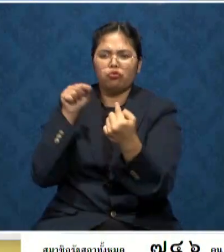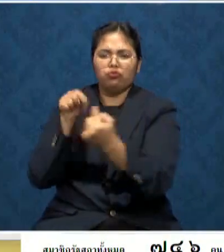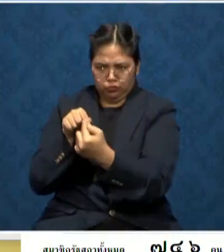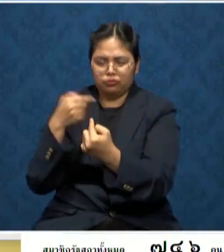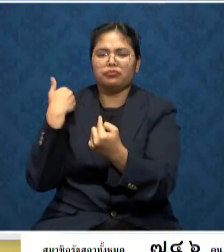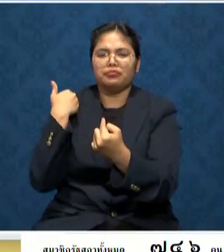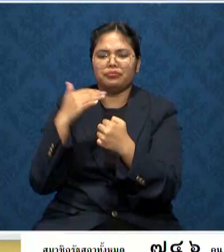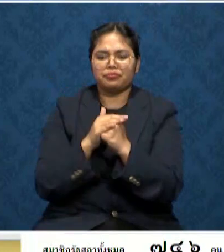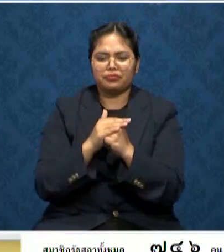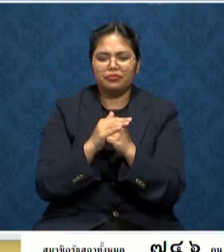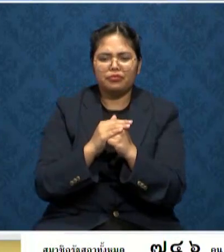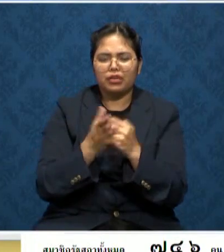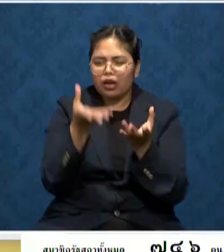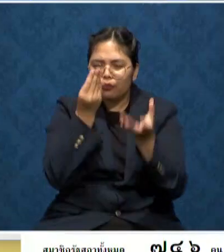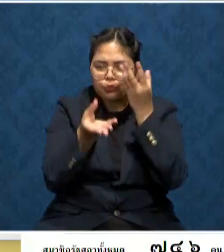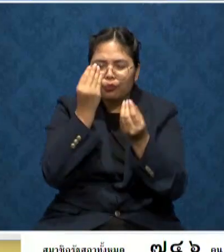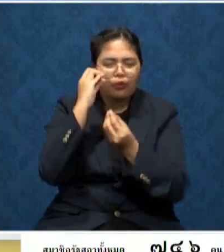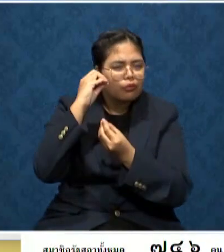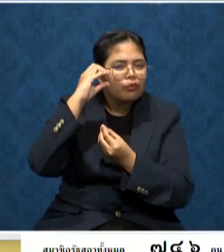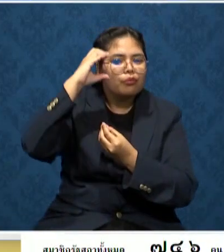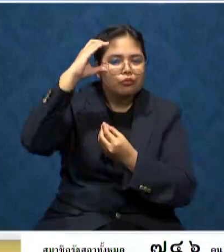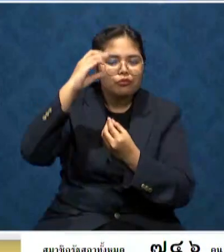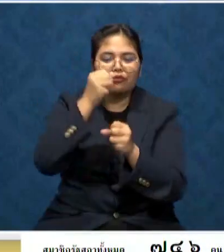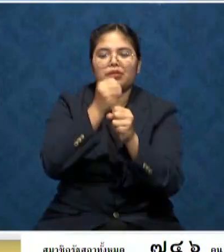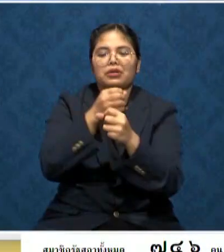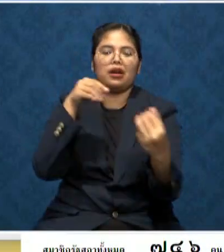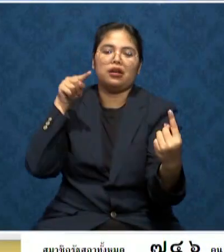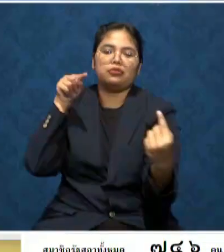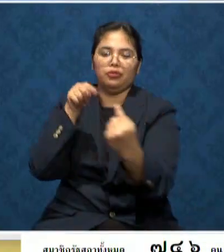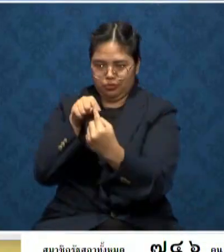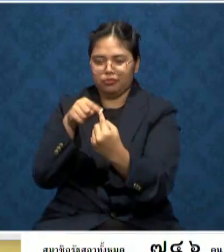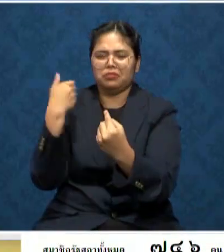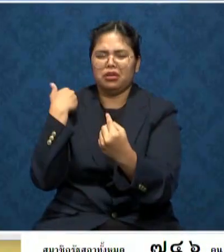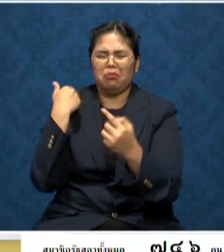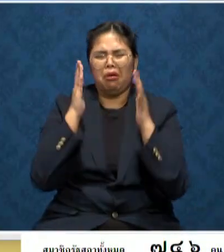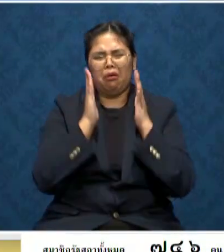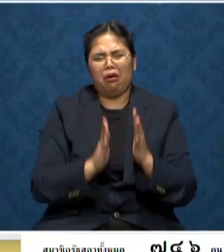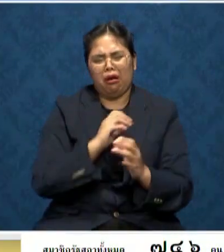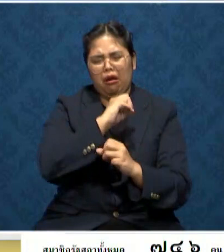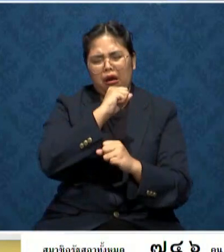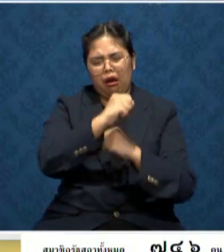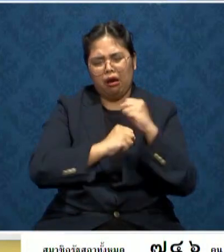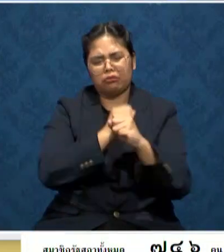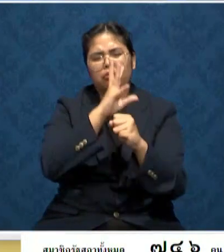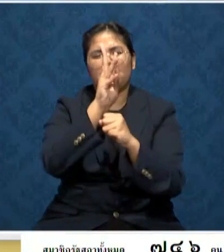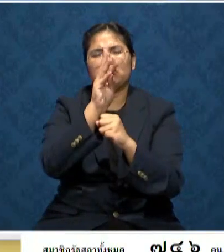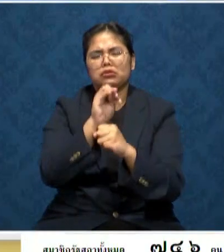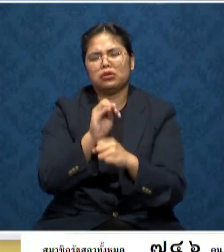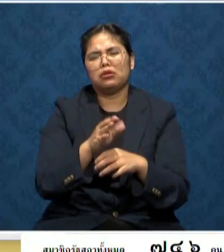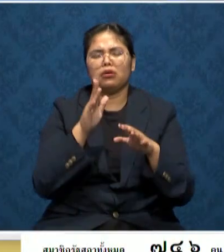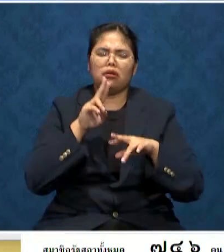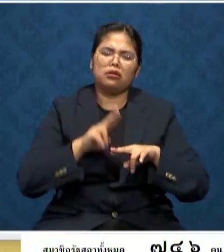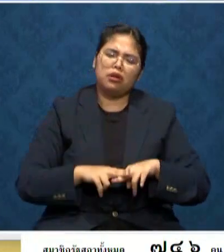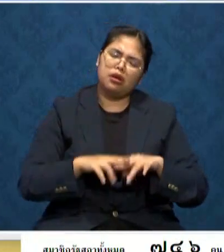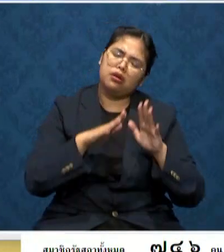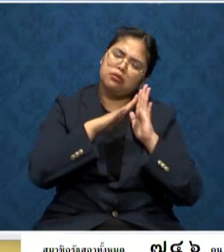ตนแรงงานตลดลง Grut ต้องดูแ LAN ช่วยเหลือไม่ใช่ปลอยให้คนอายุ 60 ปี นั่งกิน นอนกิน หรอไม่มีงาน